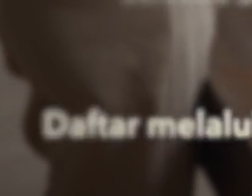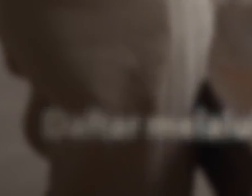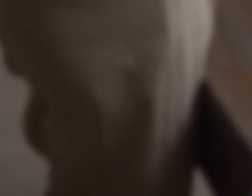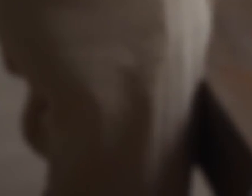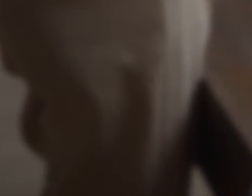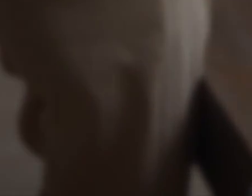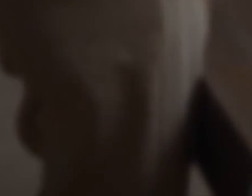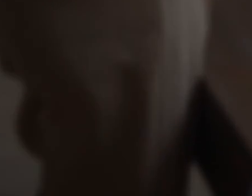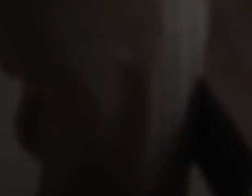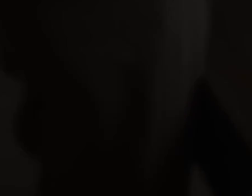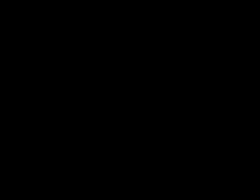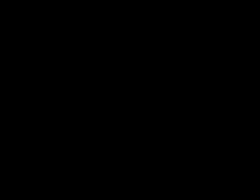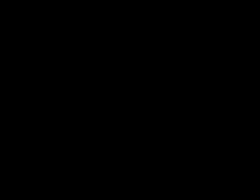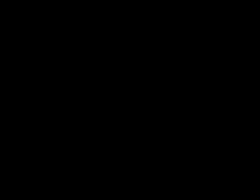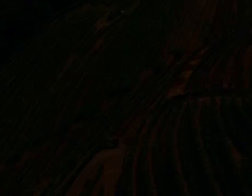0821-1712-5211.